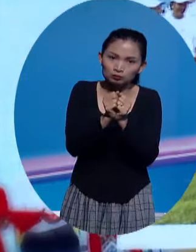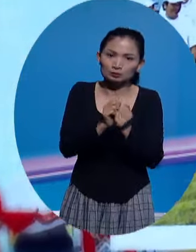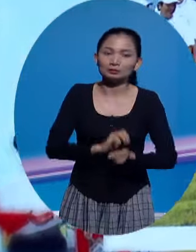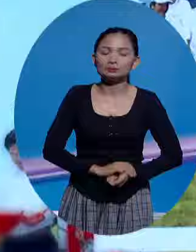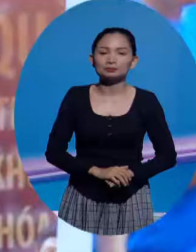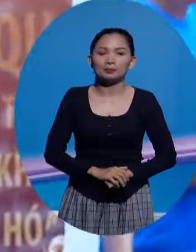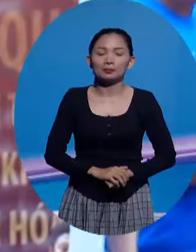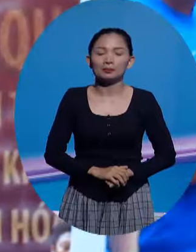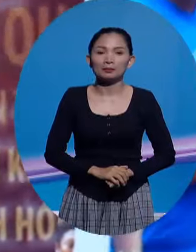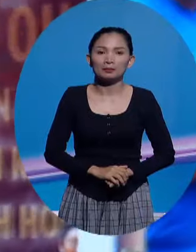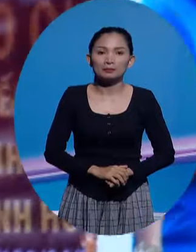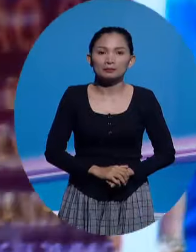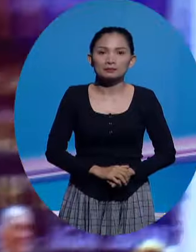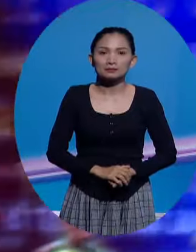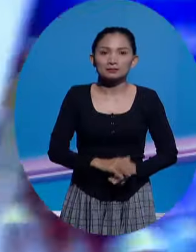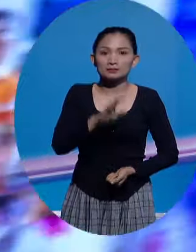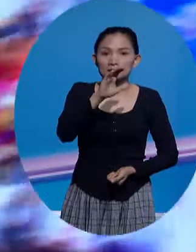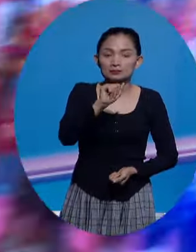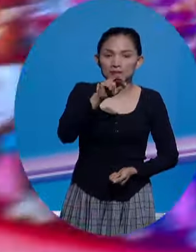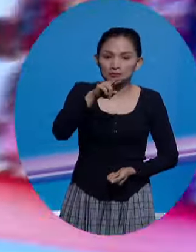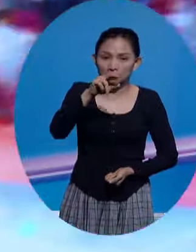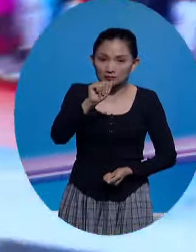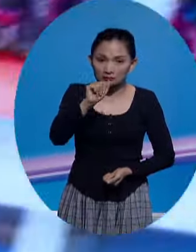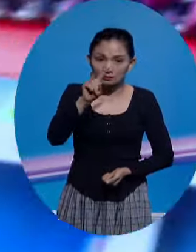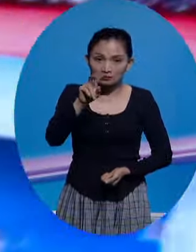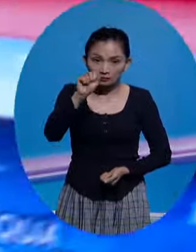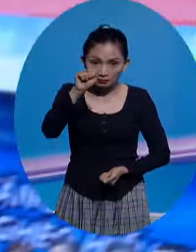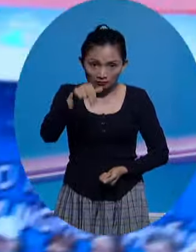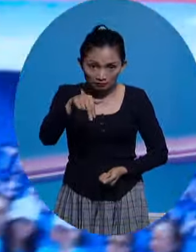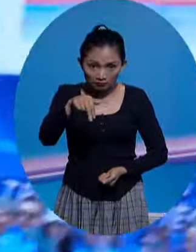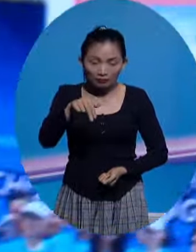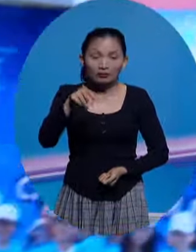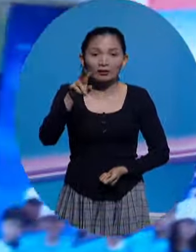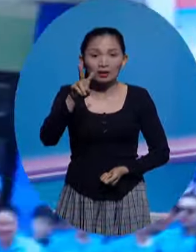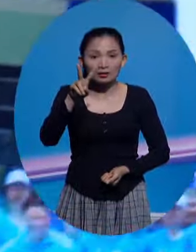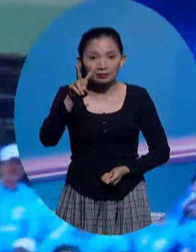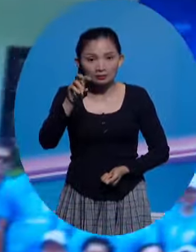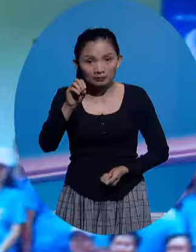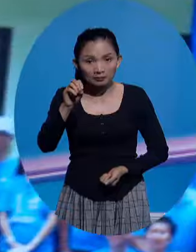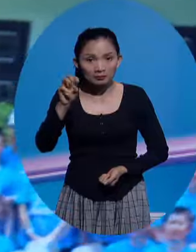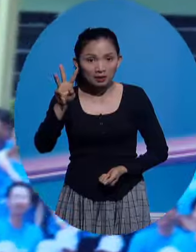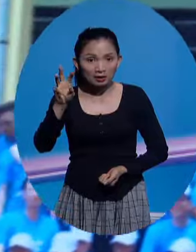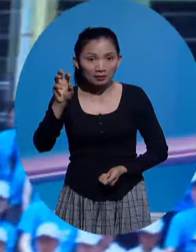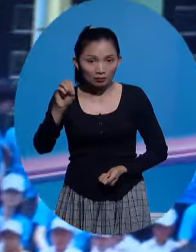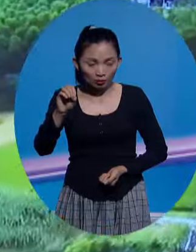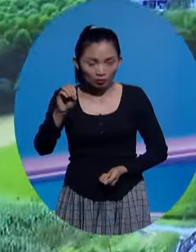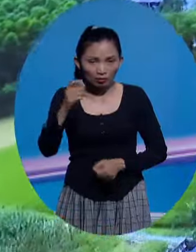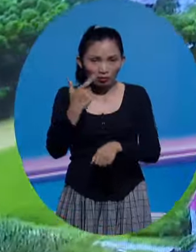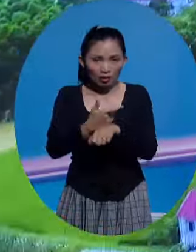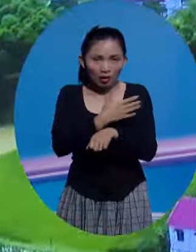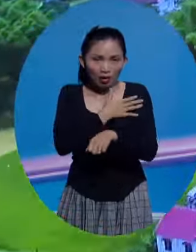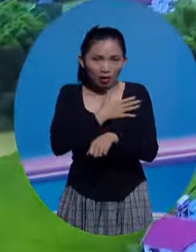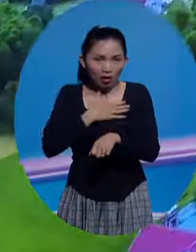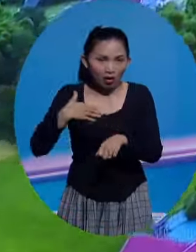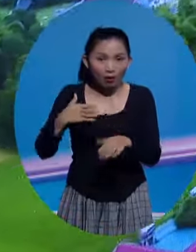Caravan 2030 là hoạt động thường niên của câu lạc bộ doanh nhân 2030 trực thuộc Sài Gòn Times Club từ nhiều năm qua vào mỗi dịp